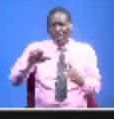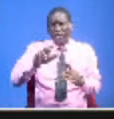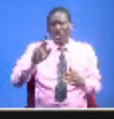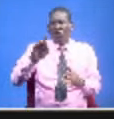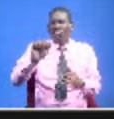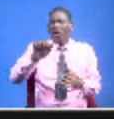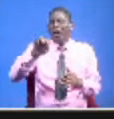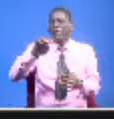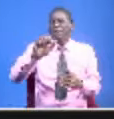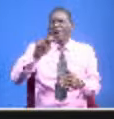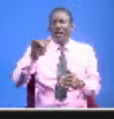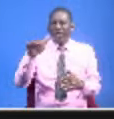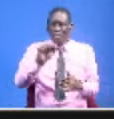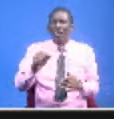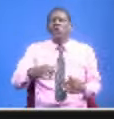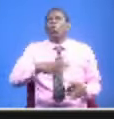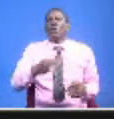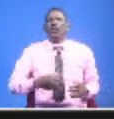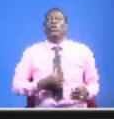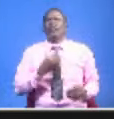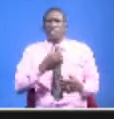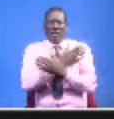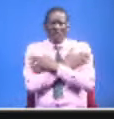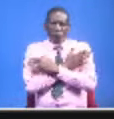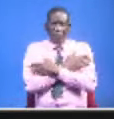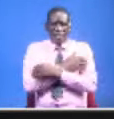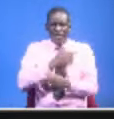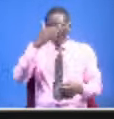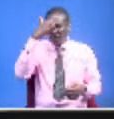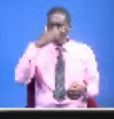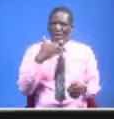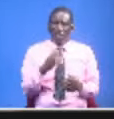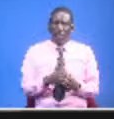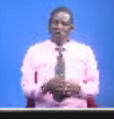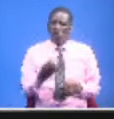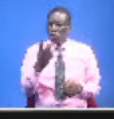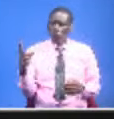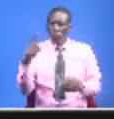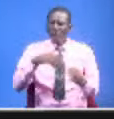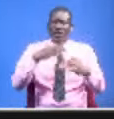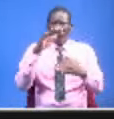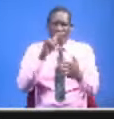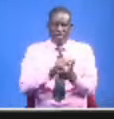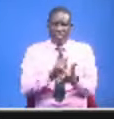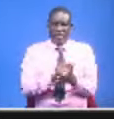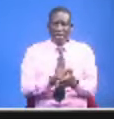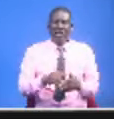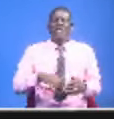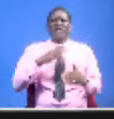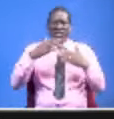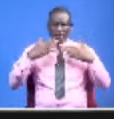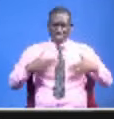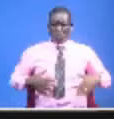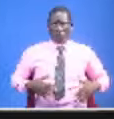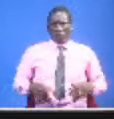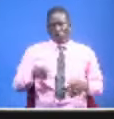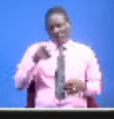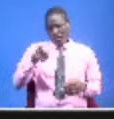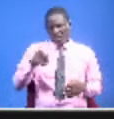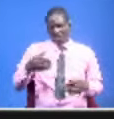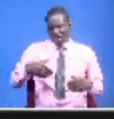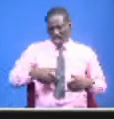Kiambu, kwenda kumtembelea rafiki yake katika mji wa Thika. Siku mbili baadaye, mwili wa kijana huyu uligunduliwa